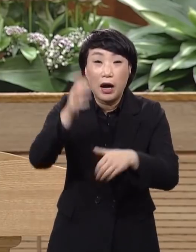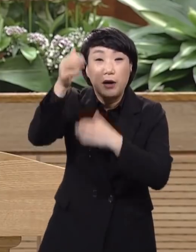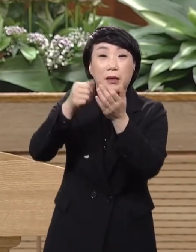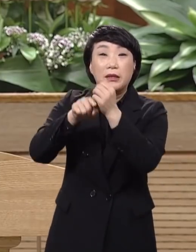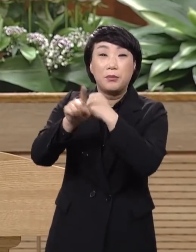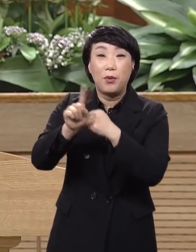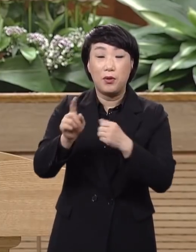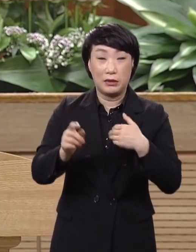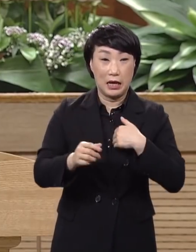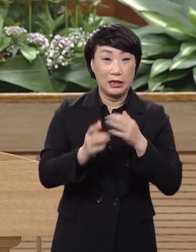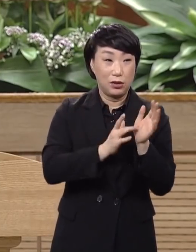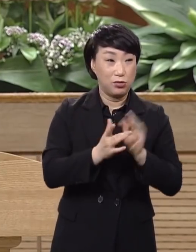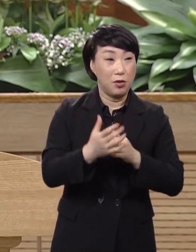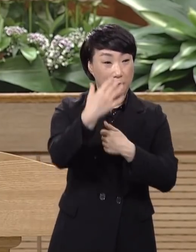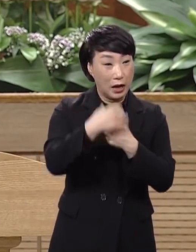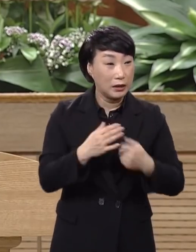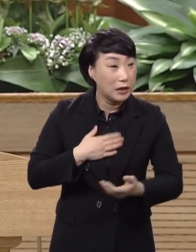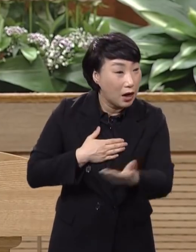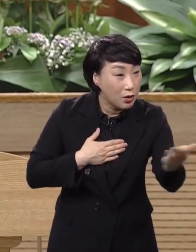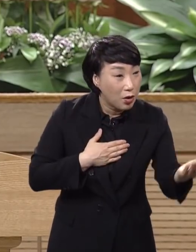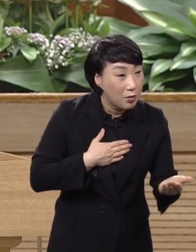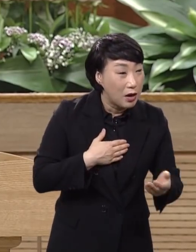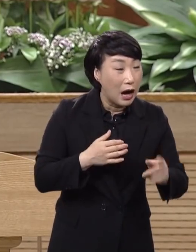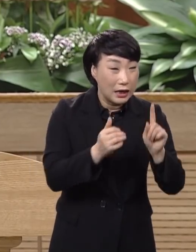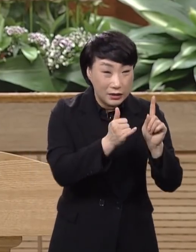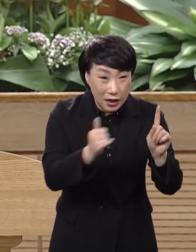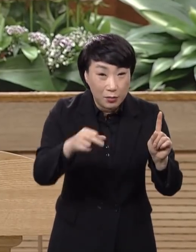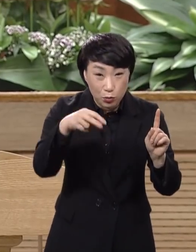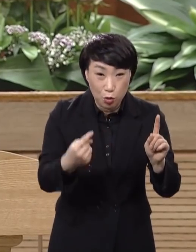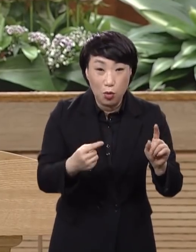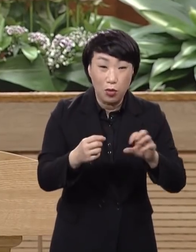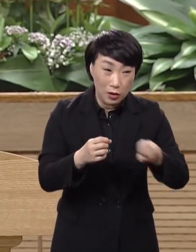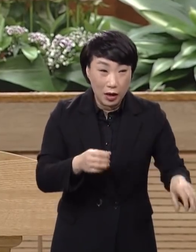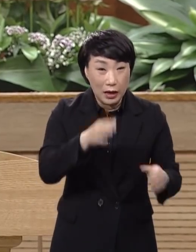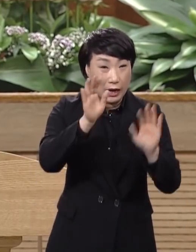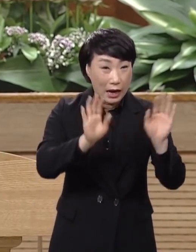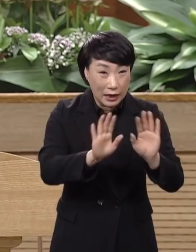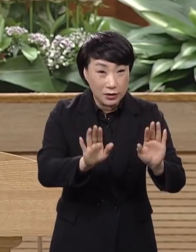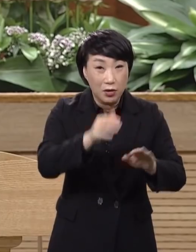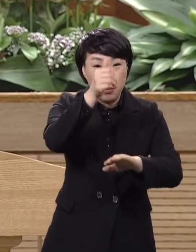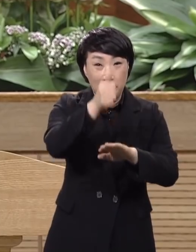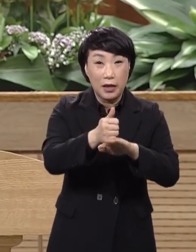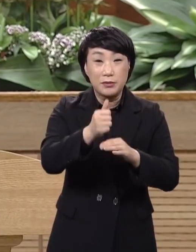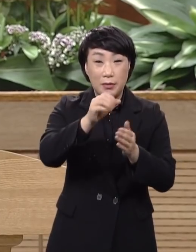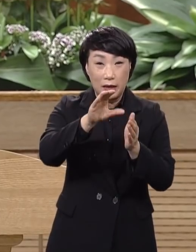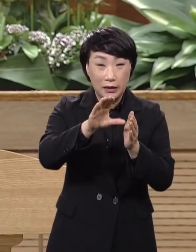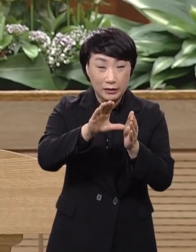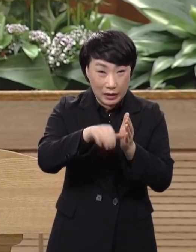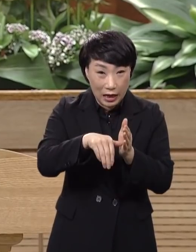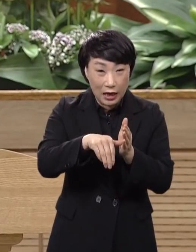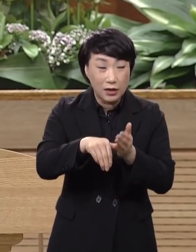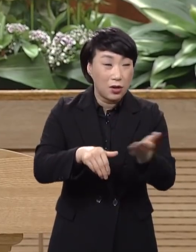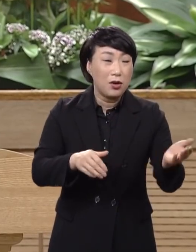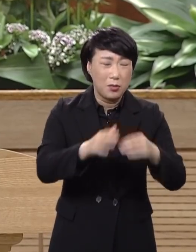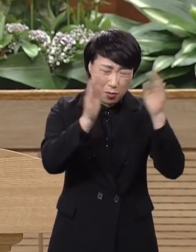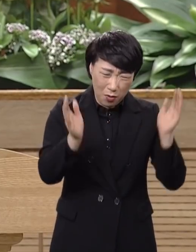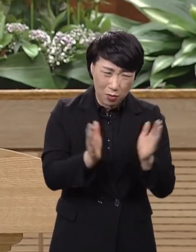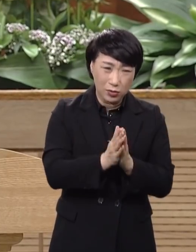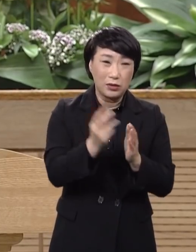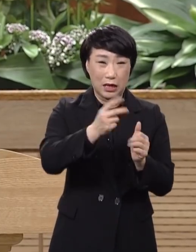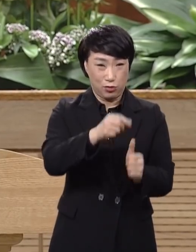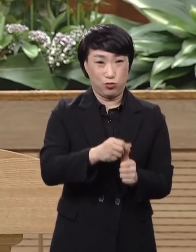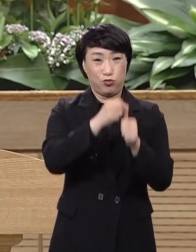내게 주신 자 중에 내가 하나도 잃어버리지 아니하고 마지막 날에